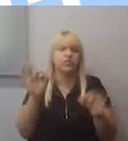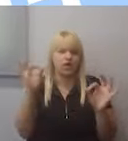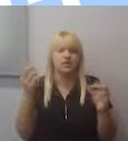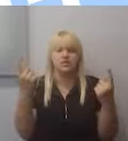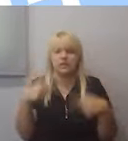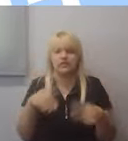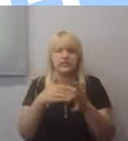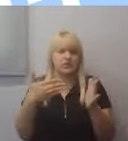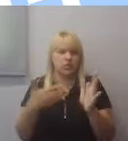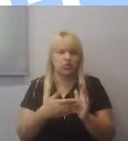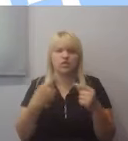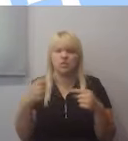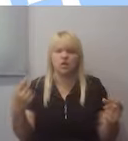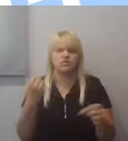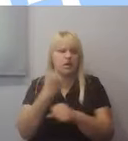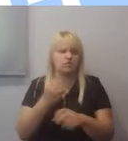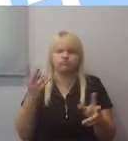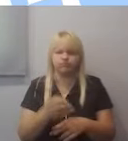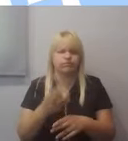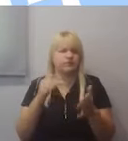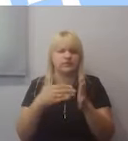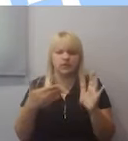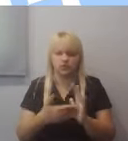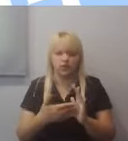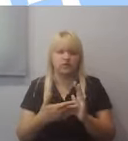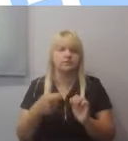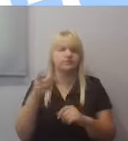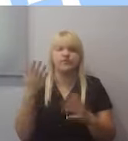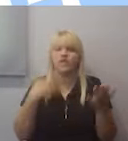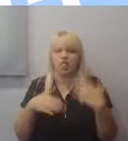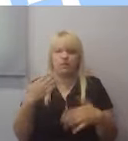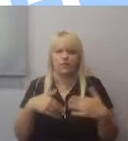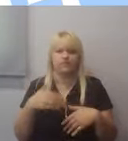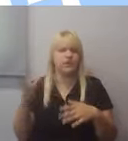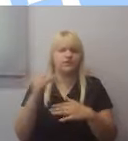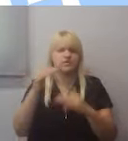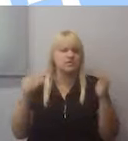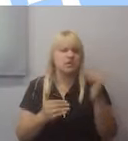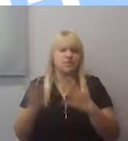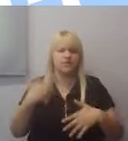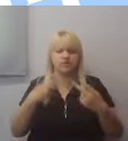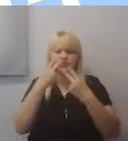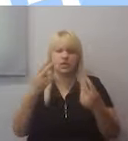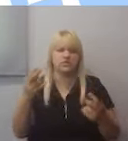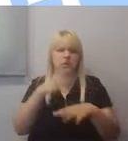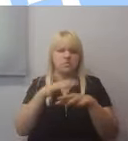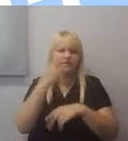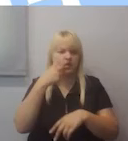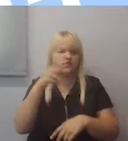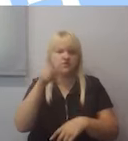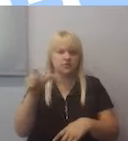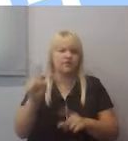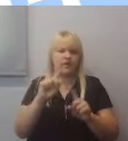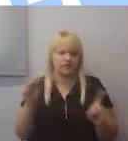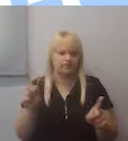dažādos apdraudējumos viszemākā vēlme ja mēs tā skatāmies sabiedrībā vecākiem cilvēkiem ir jo nu man